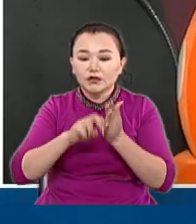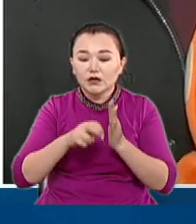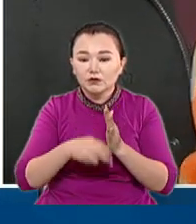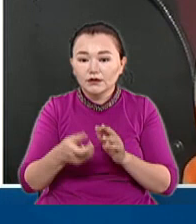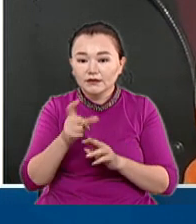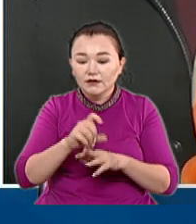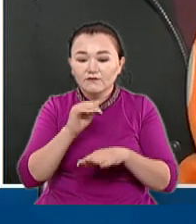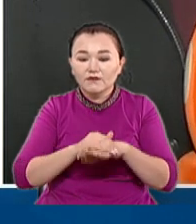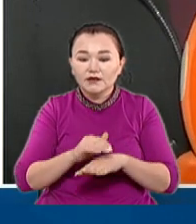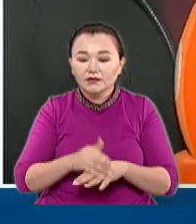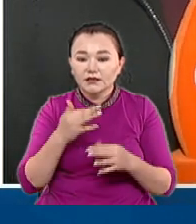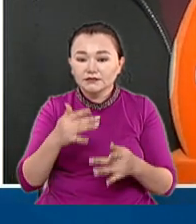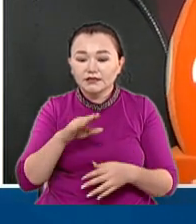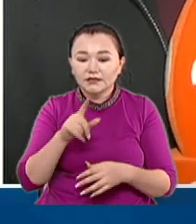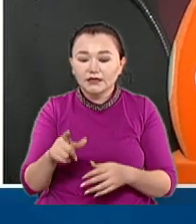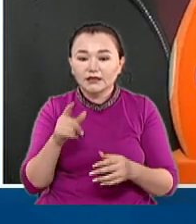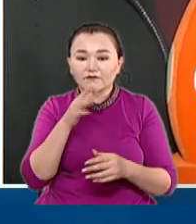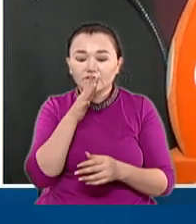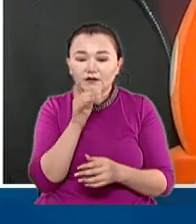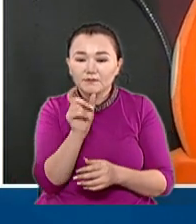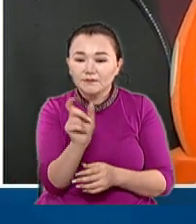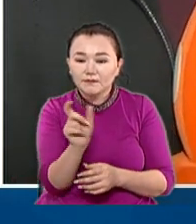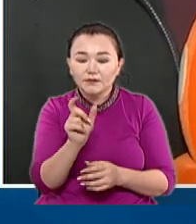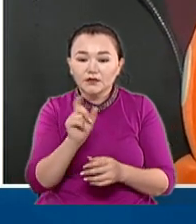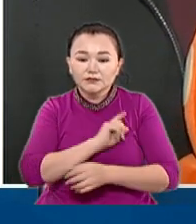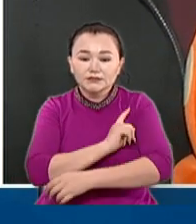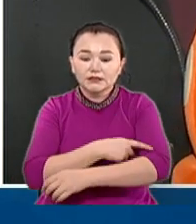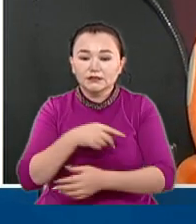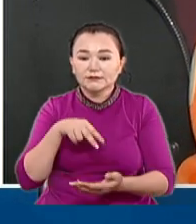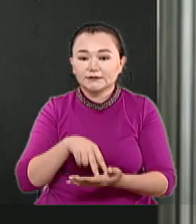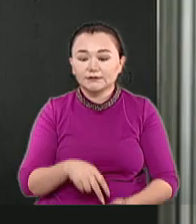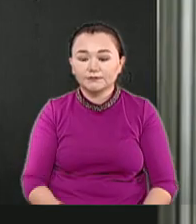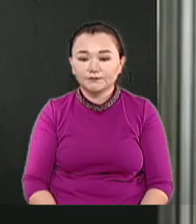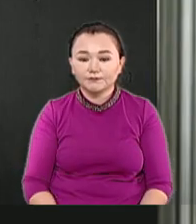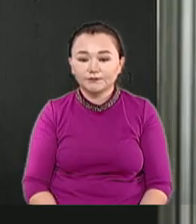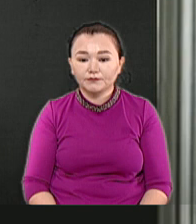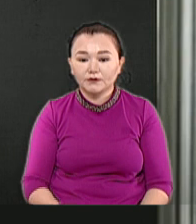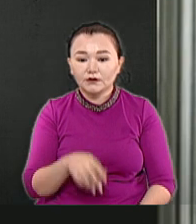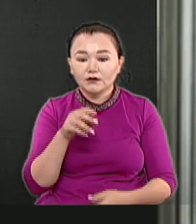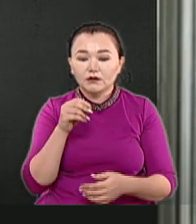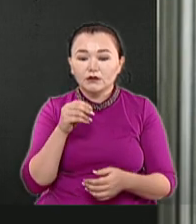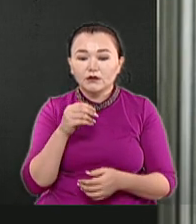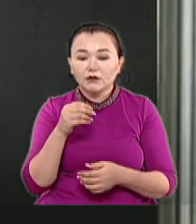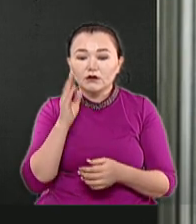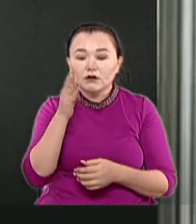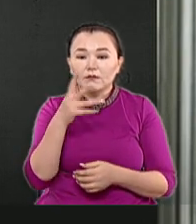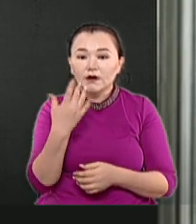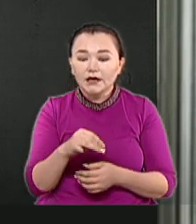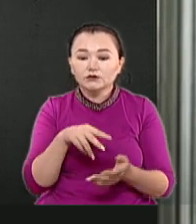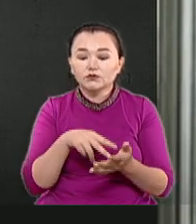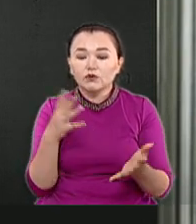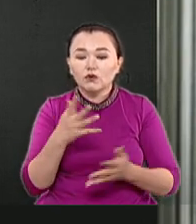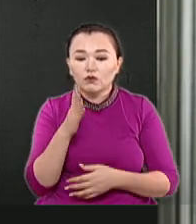бірнеше фактордың әсерінен теңге қысқа мерзімге ғана нығайған. Мұнайдың бағасы қандай болады,